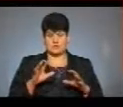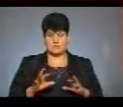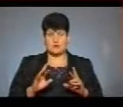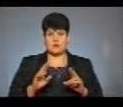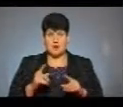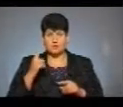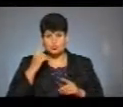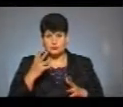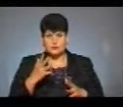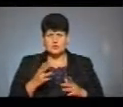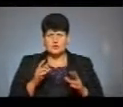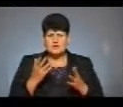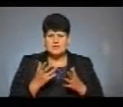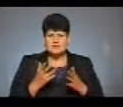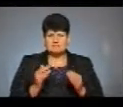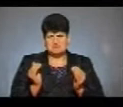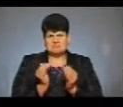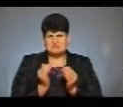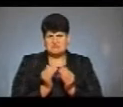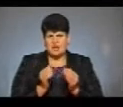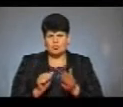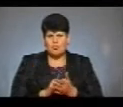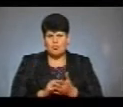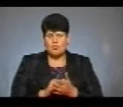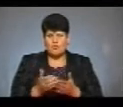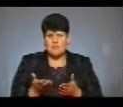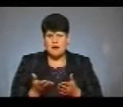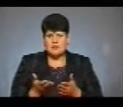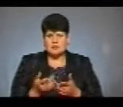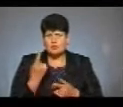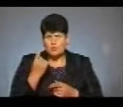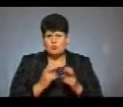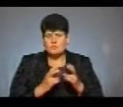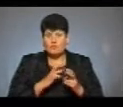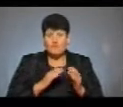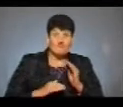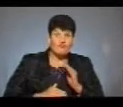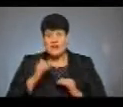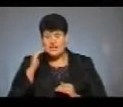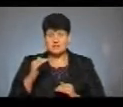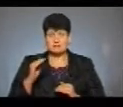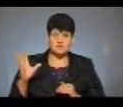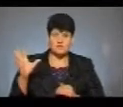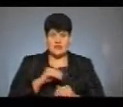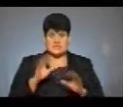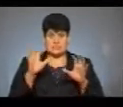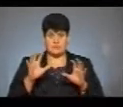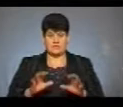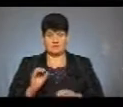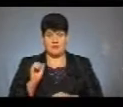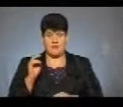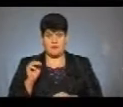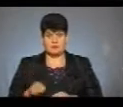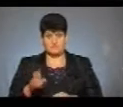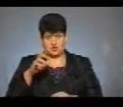щоб якийсь локальний документ в рамках якогось одного підприємства був вищим, ніж цілий законодавчий акт в